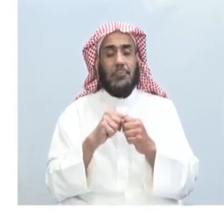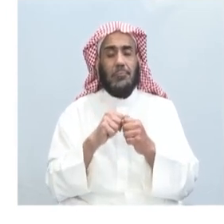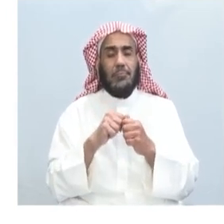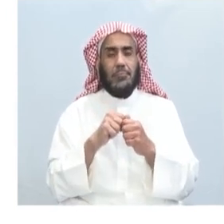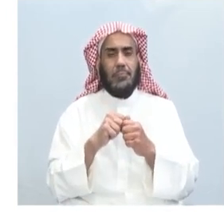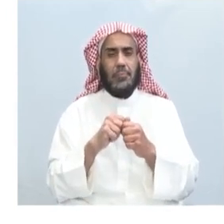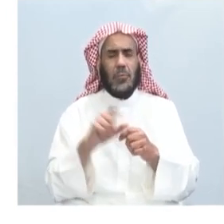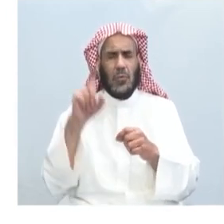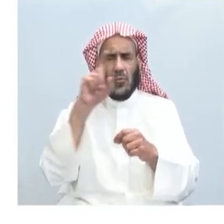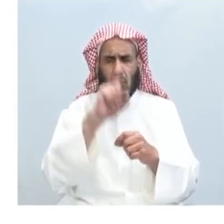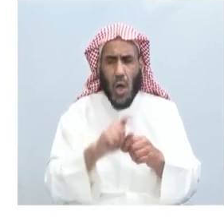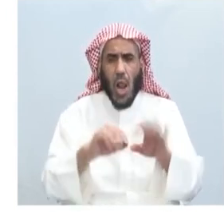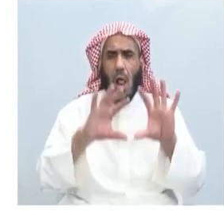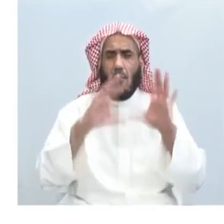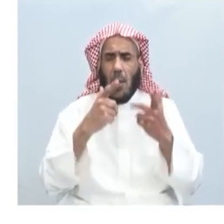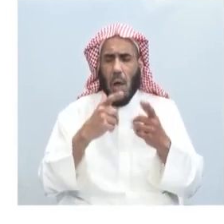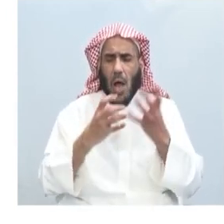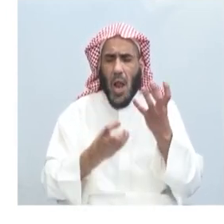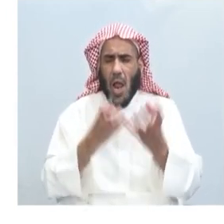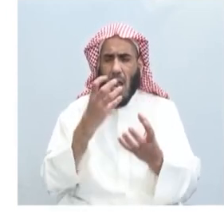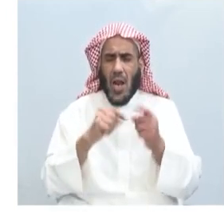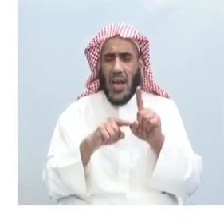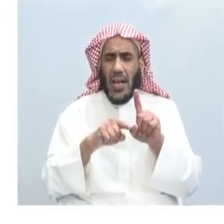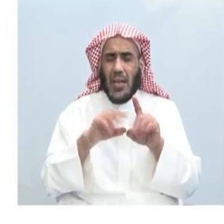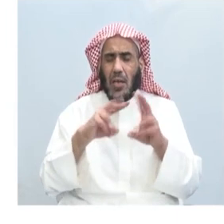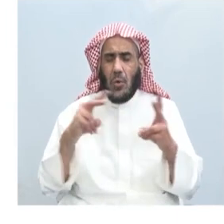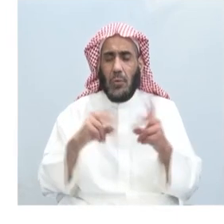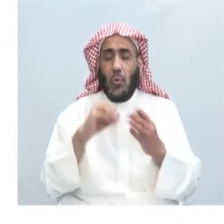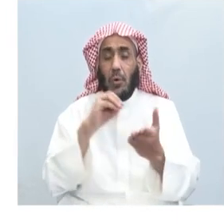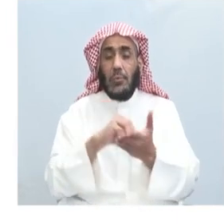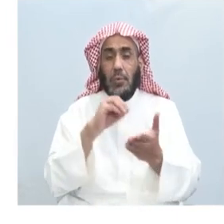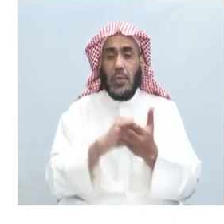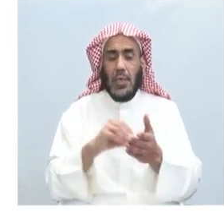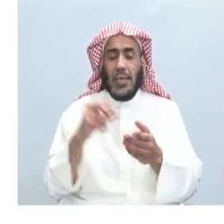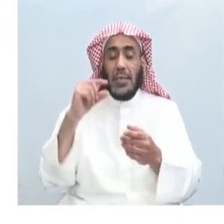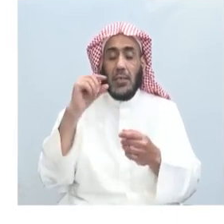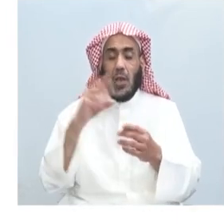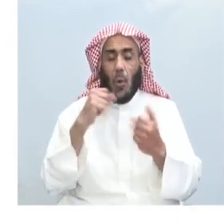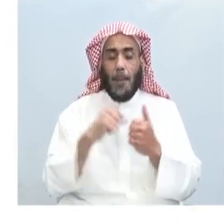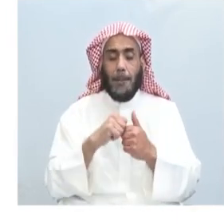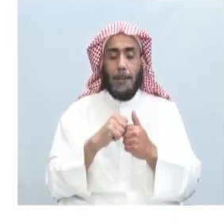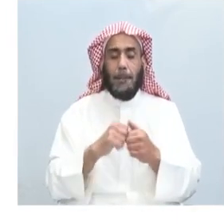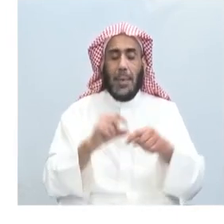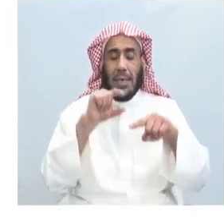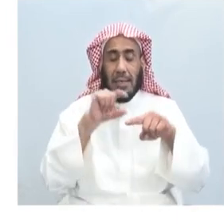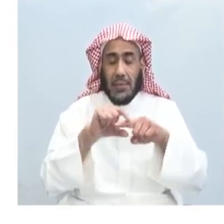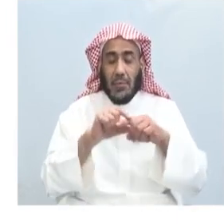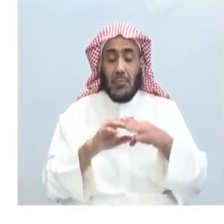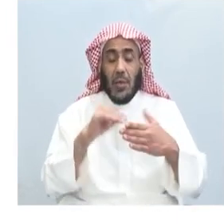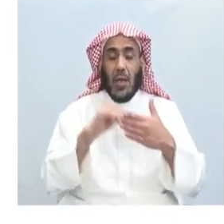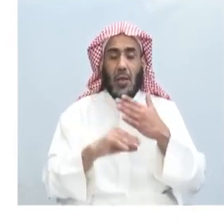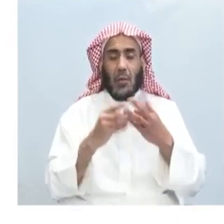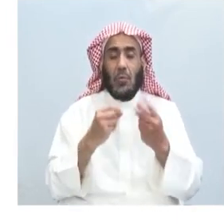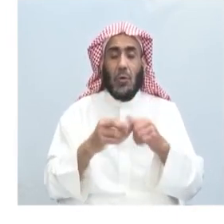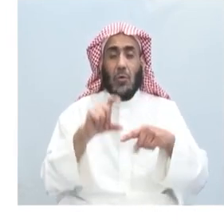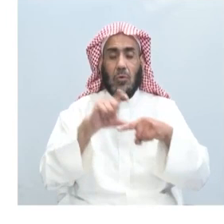هو في السؤال فما الحراره النوعيه اذا المطلوب هو السي نقوم بالقسمه هنا على هذا الرقم